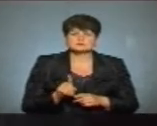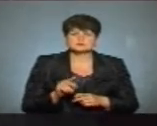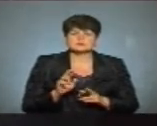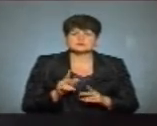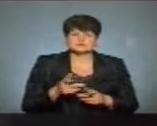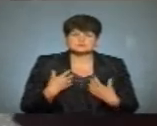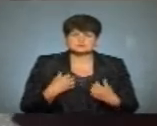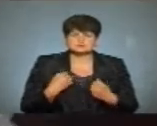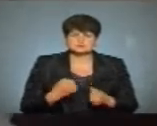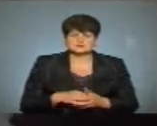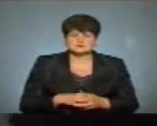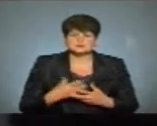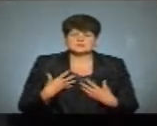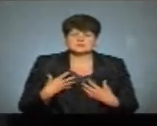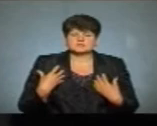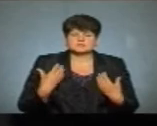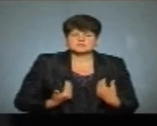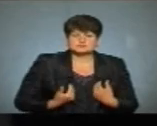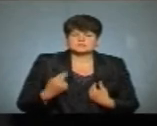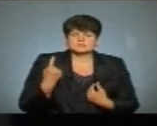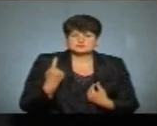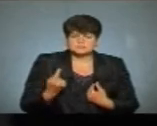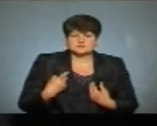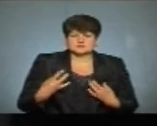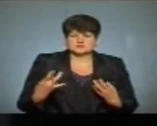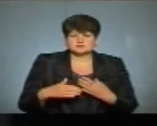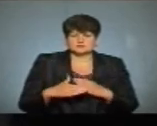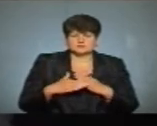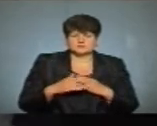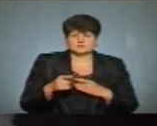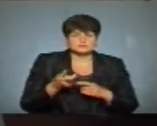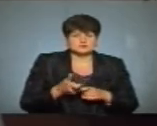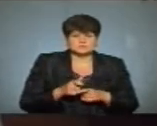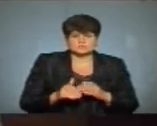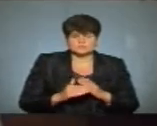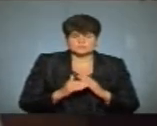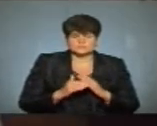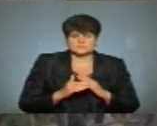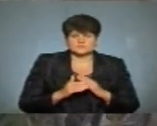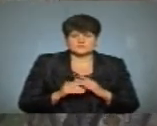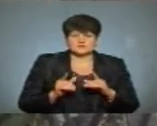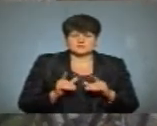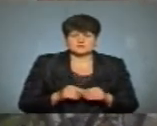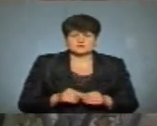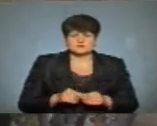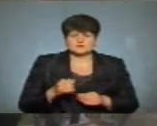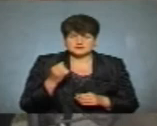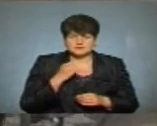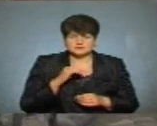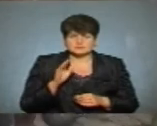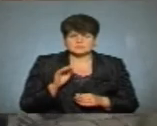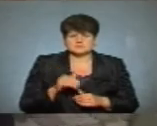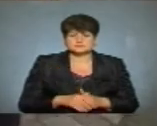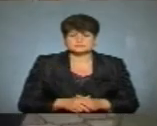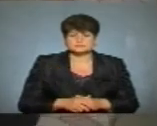ваше здоров'ячко? Я живу сама і мені треба допомога. І вони мені так допомагають. Ну, треба доїхати. Ага. Дякую, пані Галі.